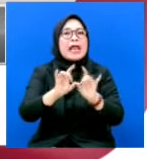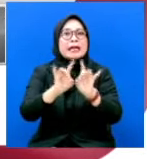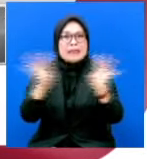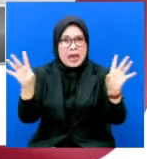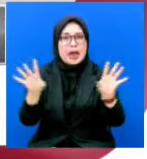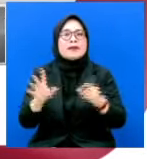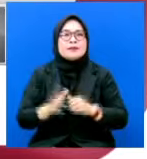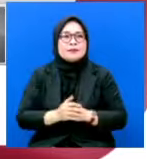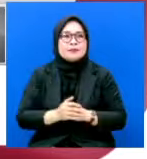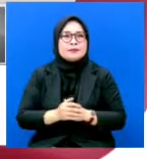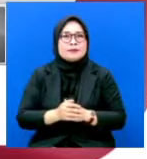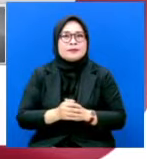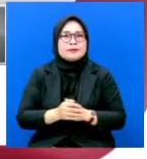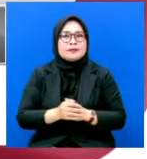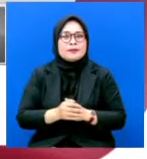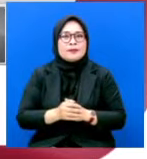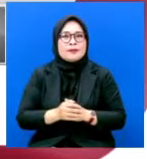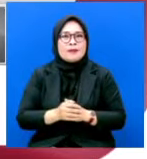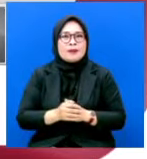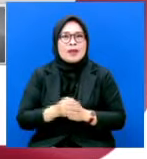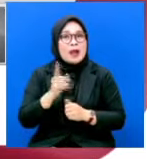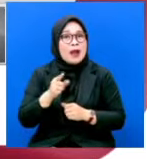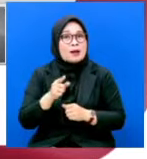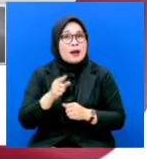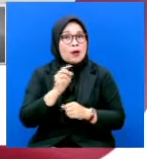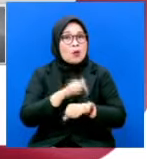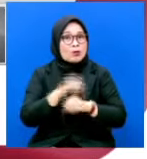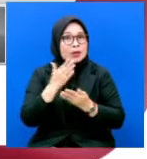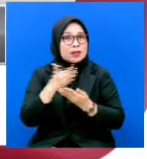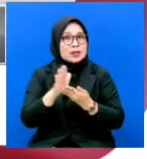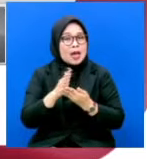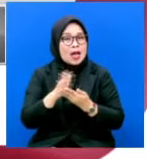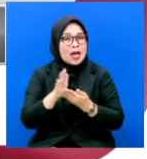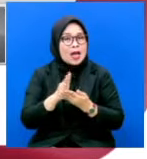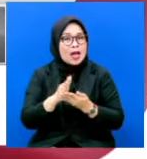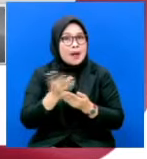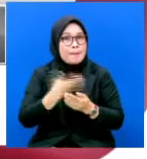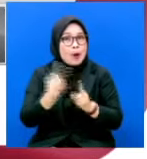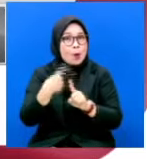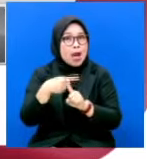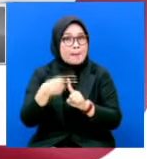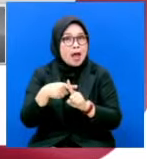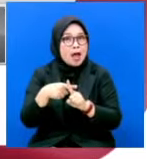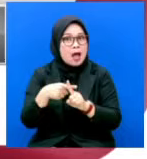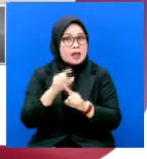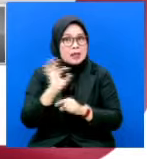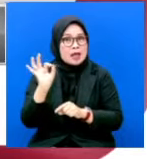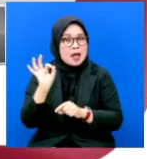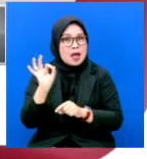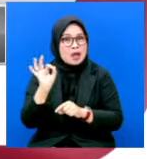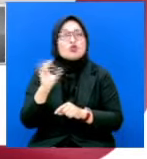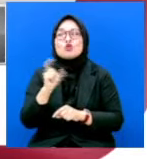kasih Masih Ada Waktu tersisa setengah menit Bapak ingin mungkin diberikan tambahan lagi